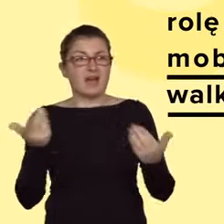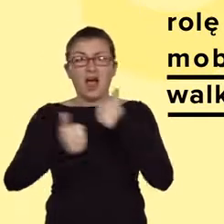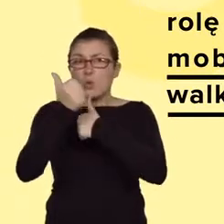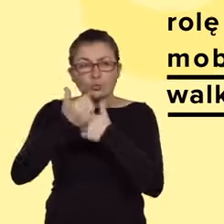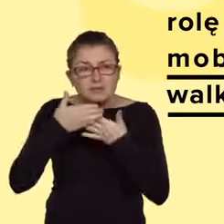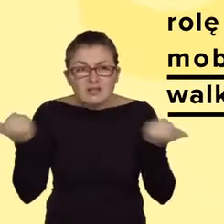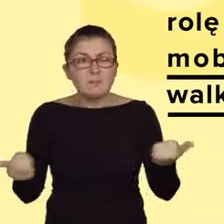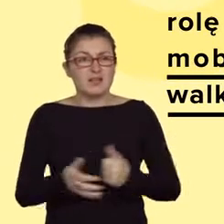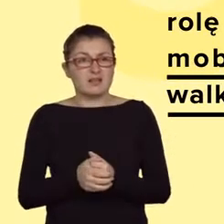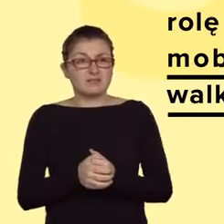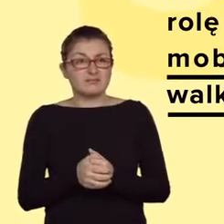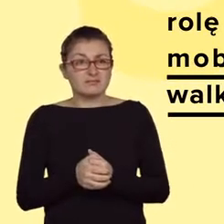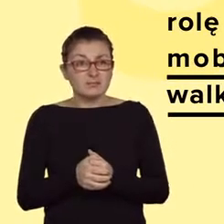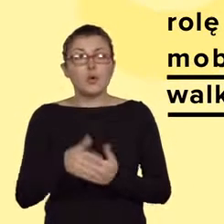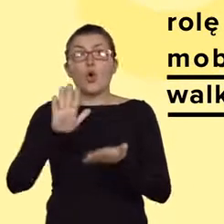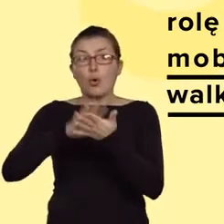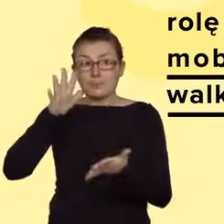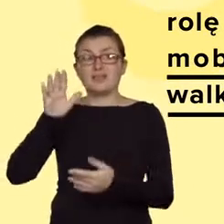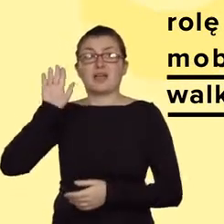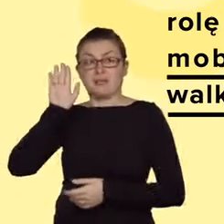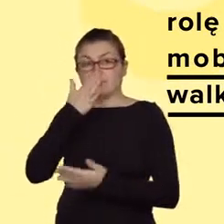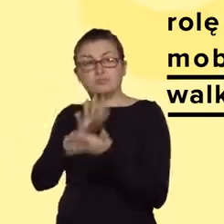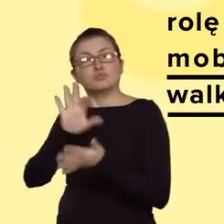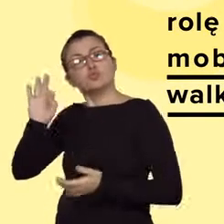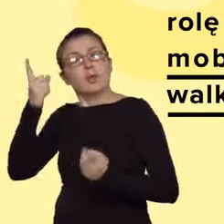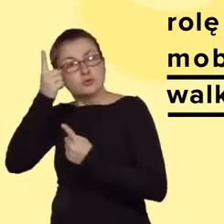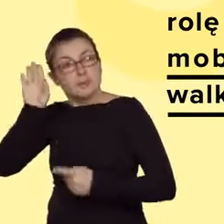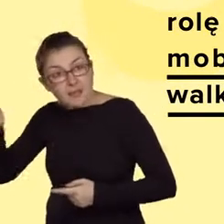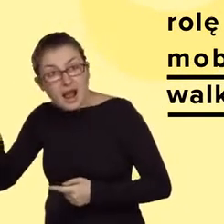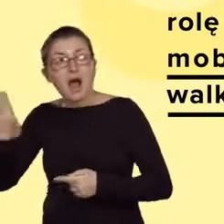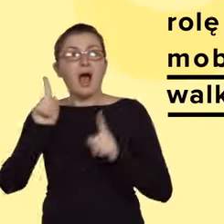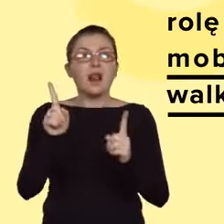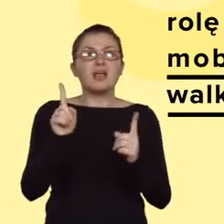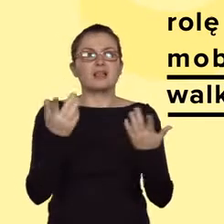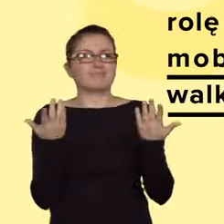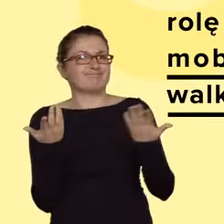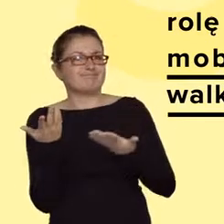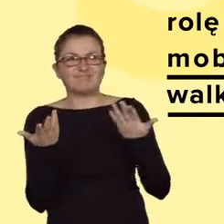choć jest zupełnie nieadekwatne wobec polecenia, nie widać tu żadnej linii argumentacyjnej.